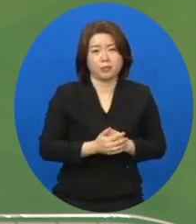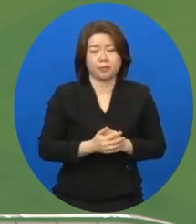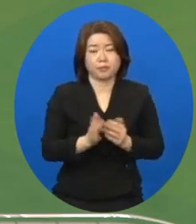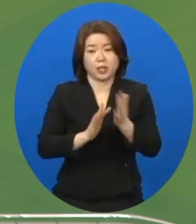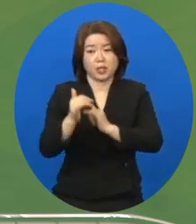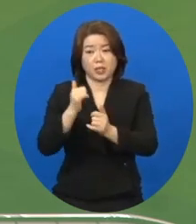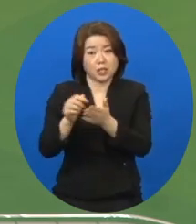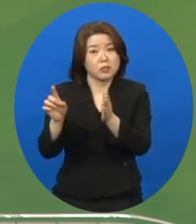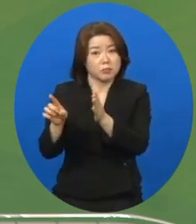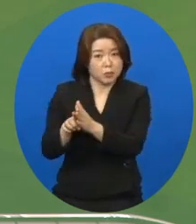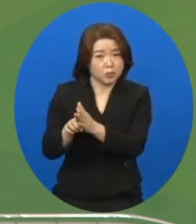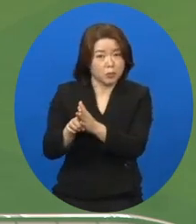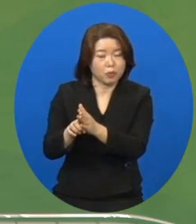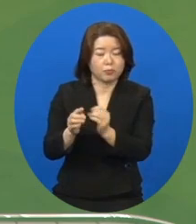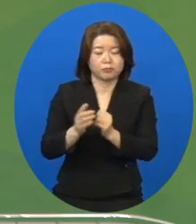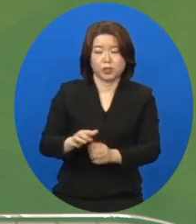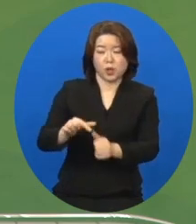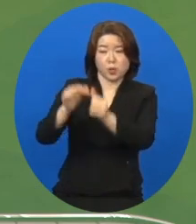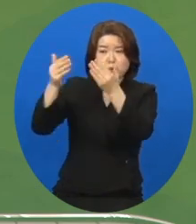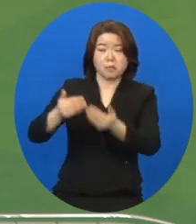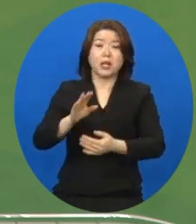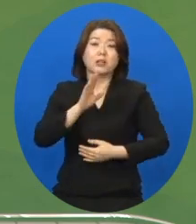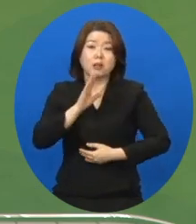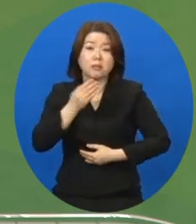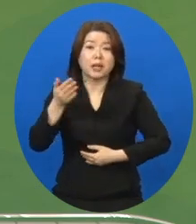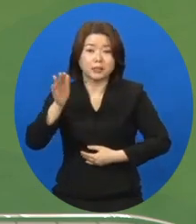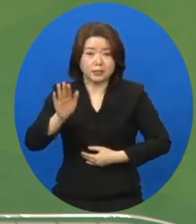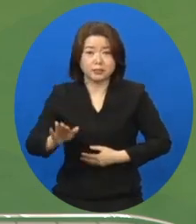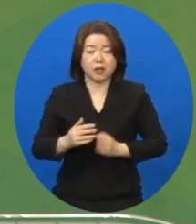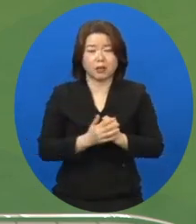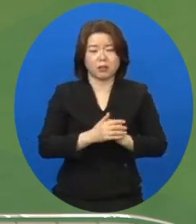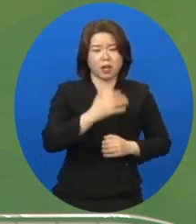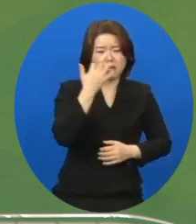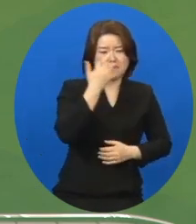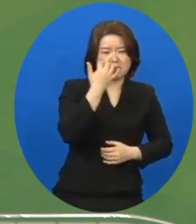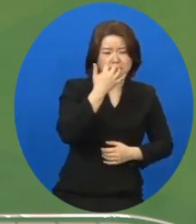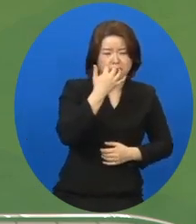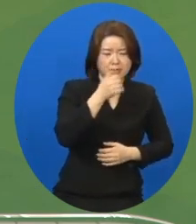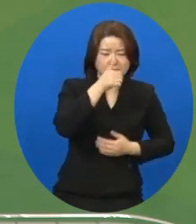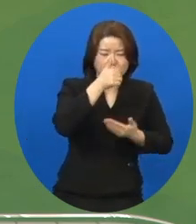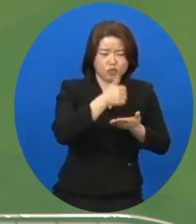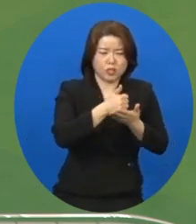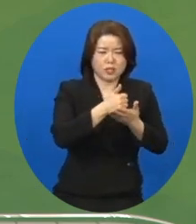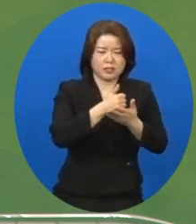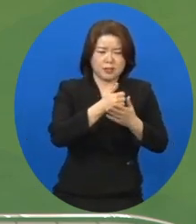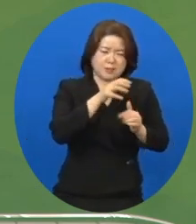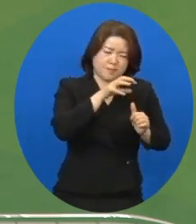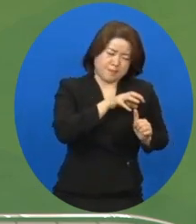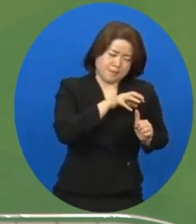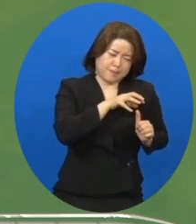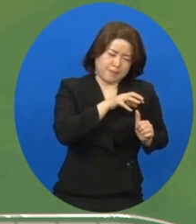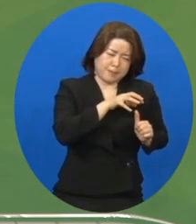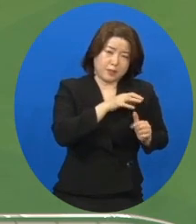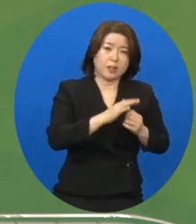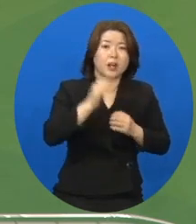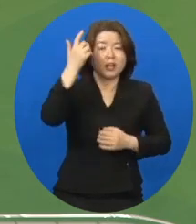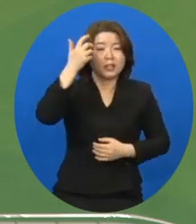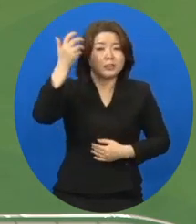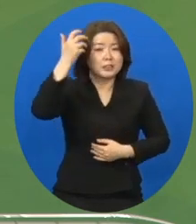예수를 믿고 구원은 받았는데 음란에 사로잡혀 있는 것이 얼마나 참